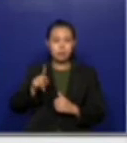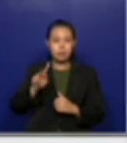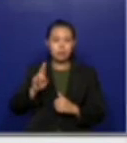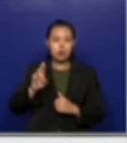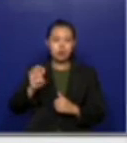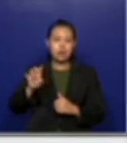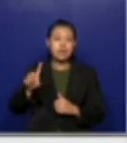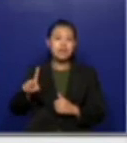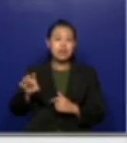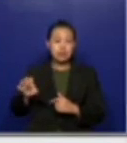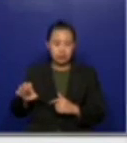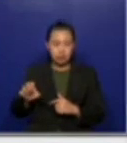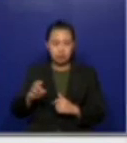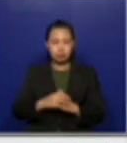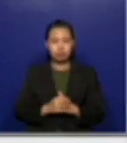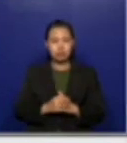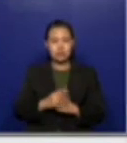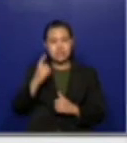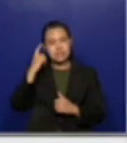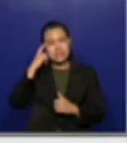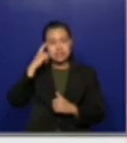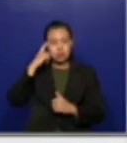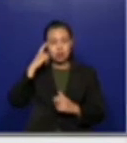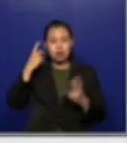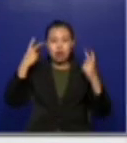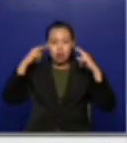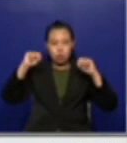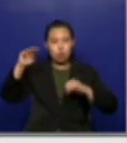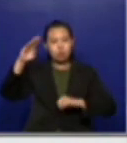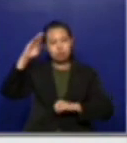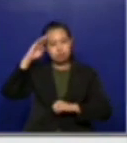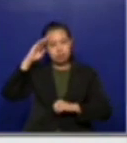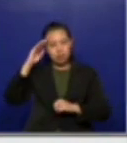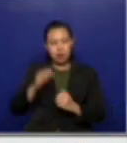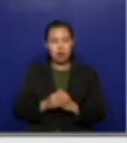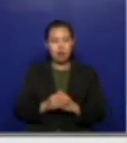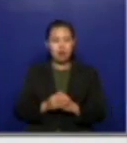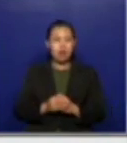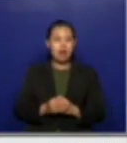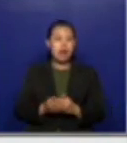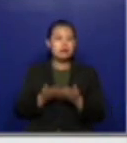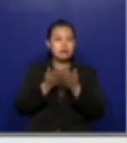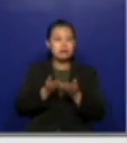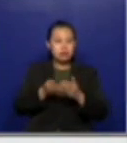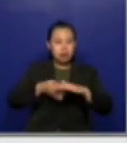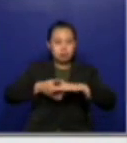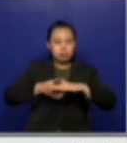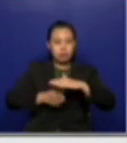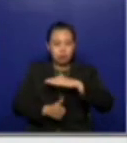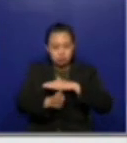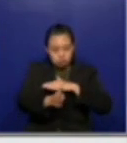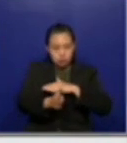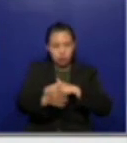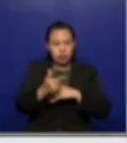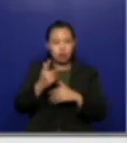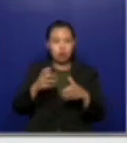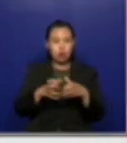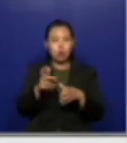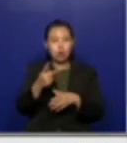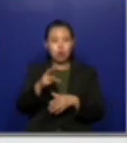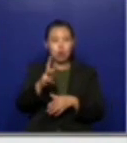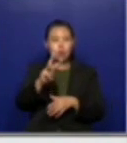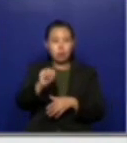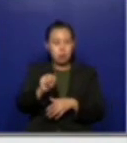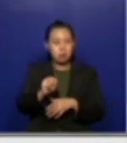พูดถึงเรื่องของวินัยการคลังของท่านนายกรัฐมนตรีครับว่าเช่นการซื้อเรือดำน้ําในครม.ก็เคยทักท้วงนะฮะตอนสมัยท่านเป็นคสช.